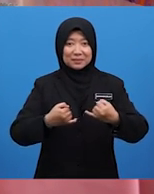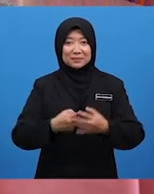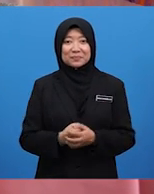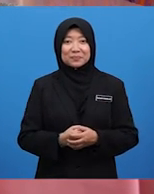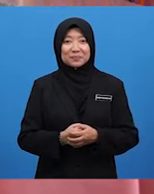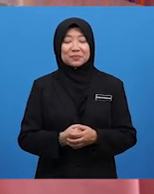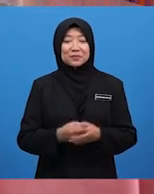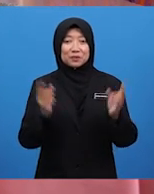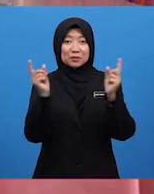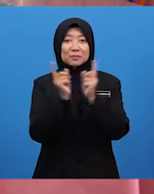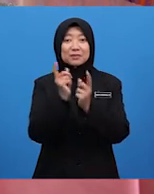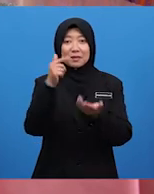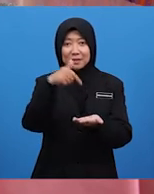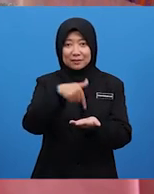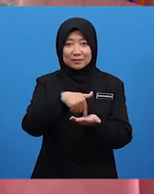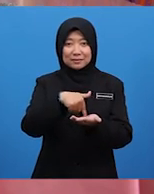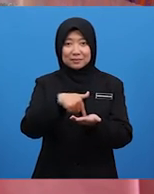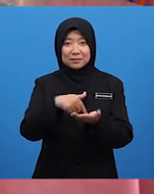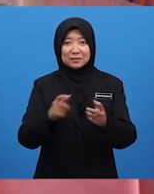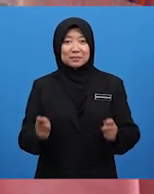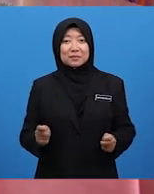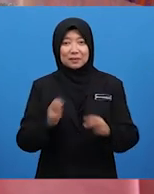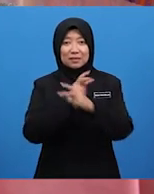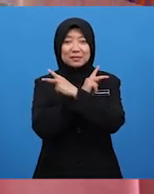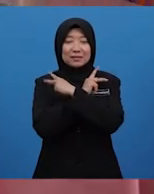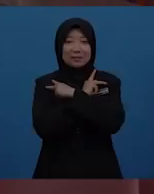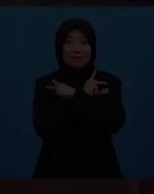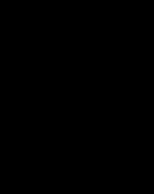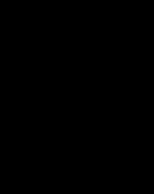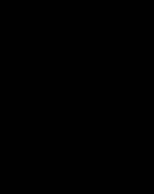maju jaya. Sehingga berjumpa lagi. Terima kasih.